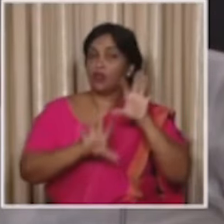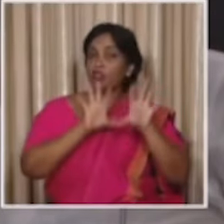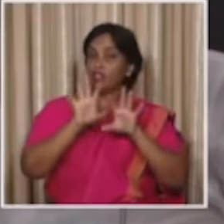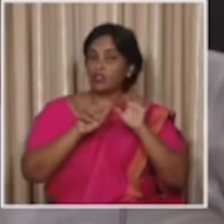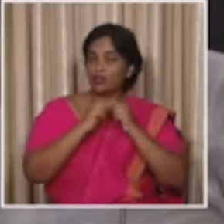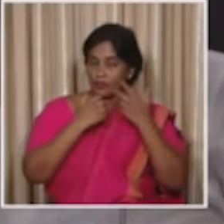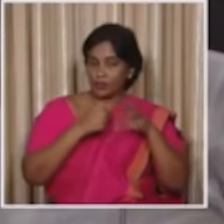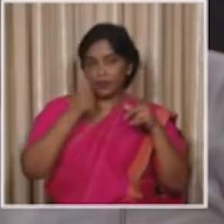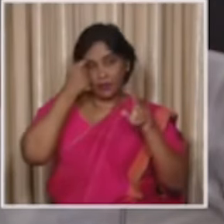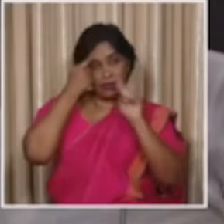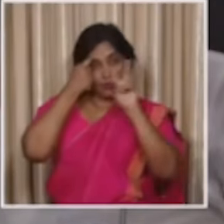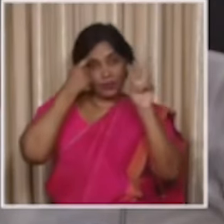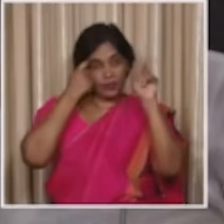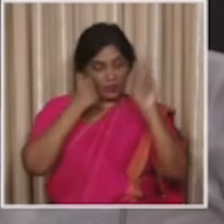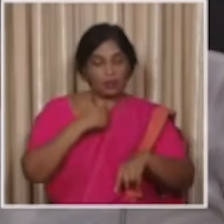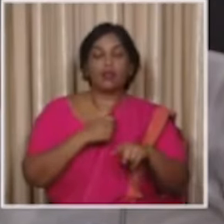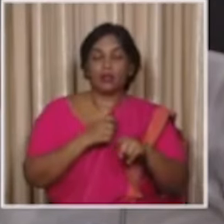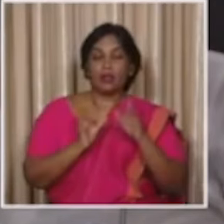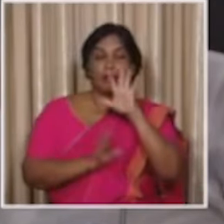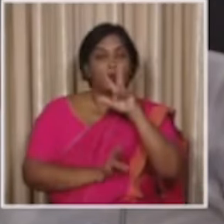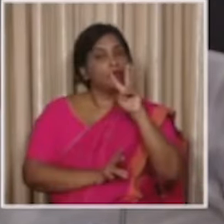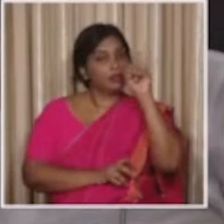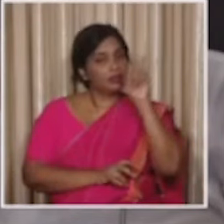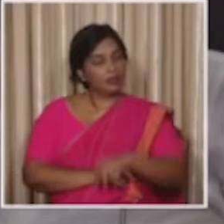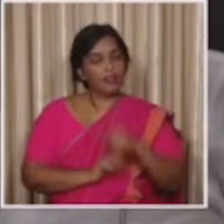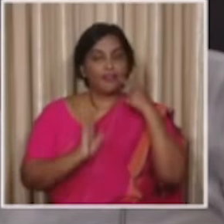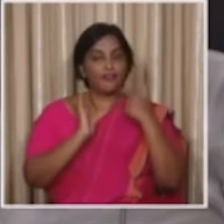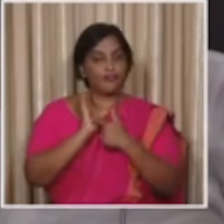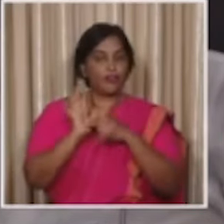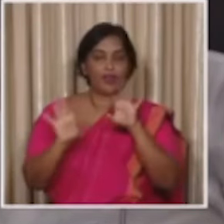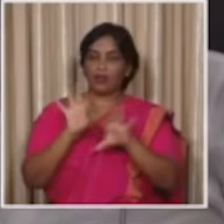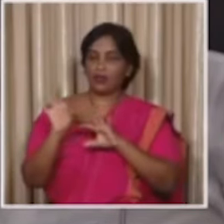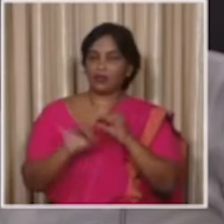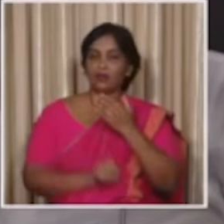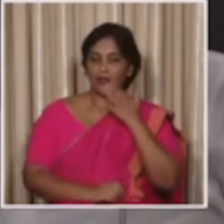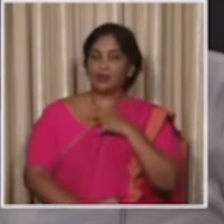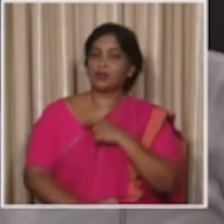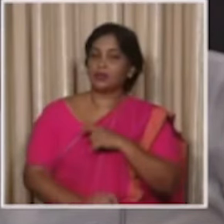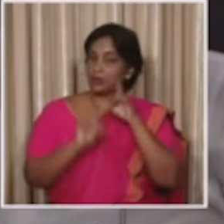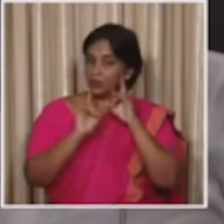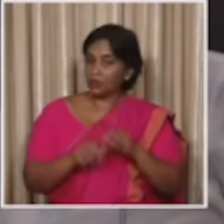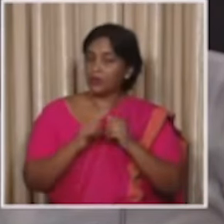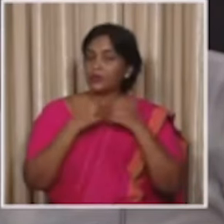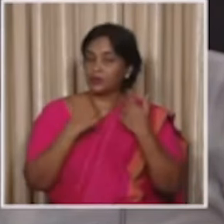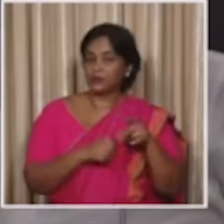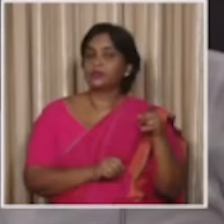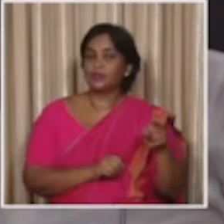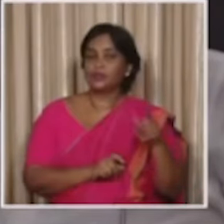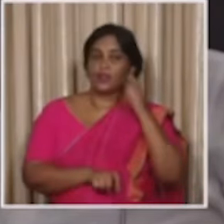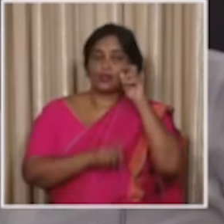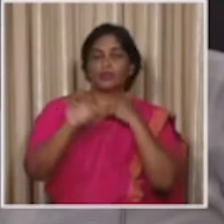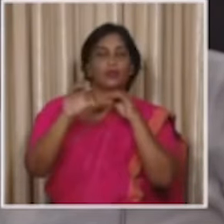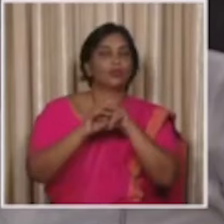ගැනීමක් තියෙනවා. 22,000 තෝරගන්න 52,000 විභාගයට තියලා තෝරගන්න පුළුවන්. එතකොට එහෙම කරාම පිරිසක්